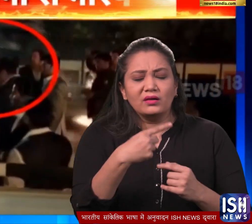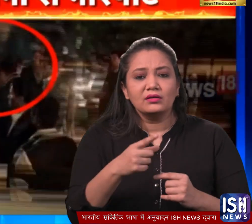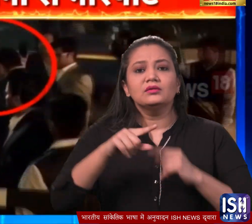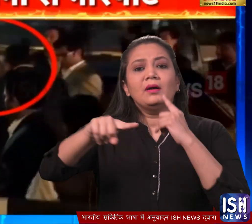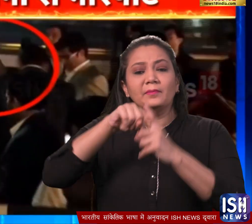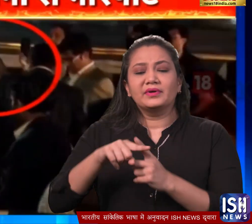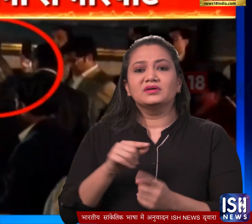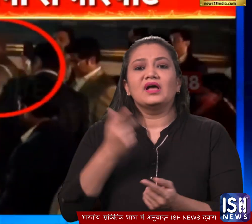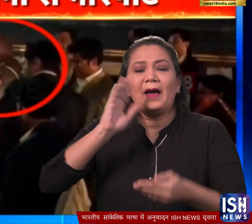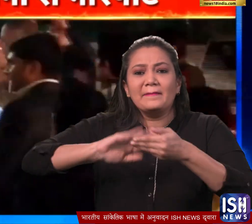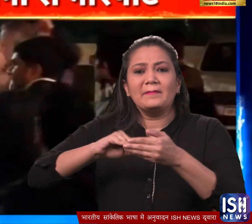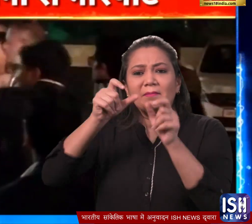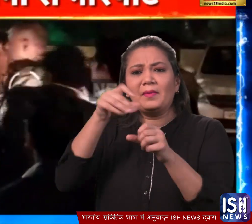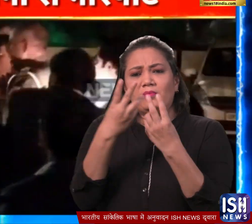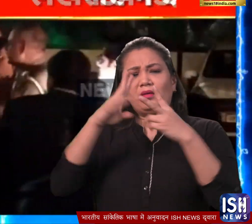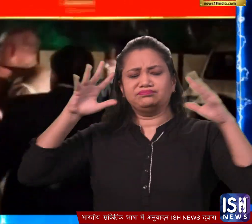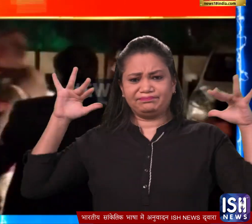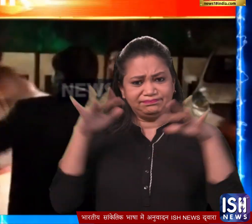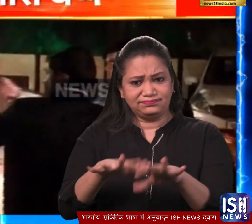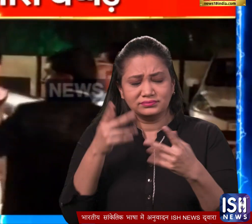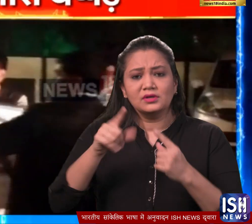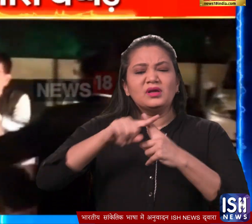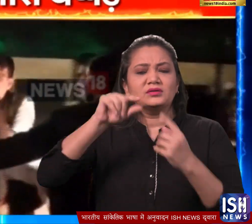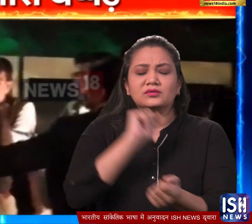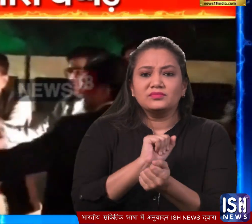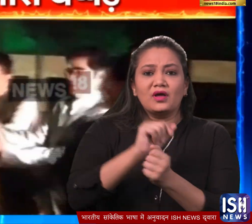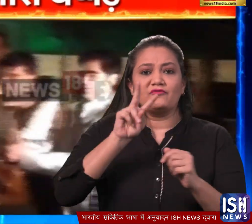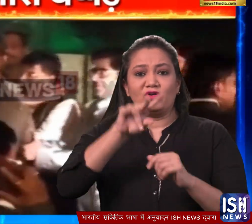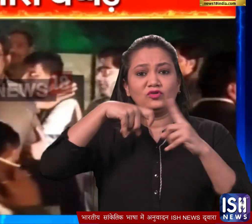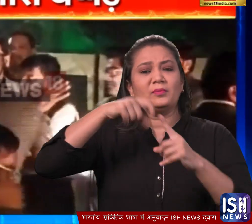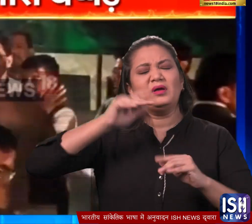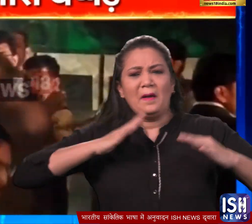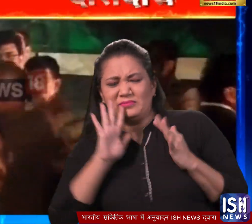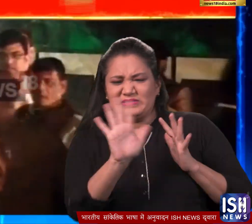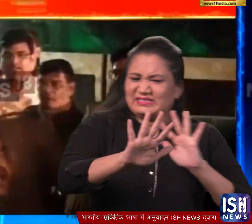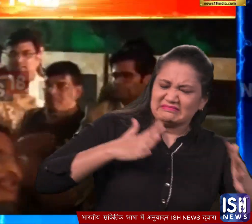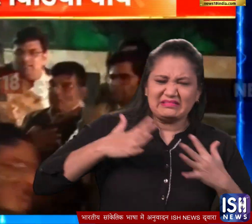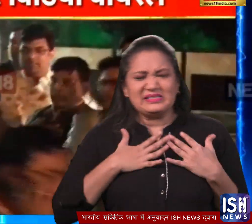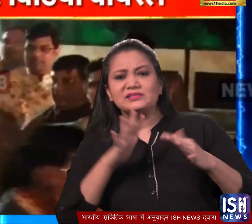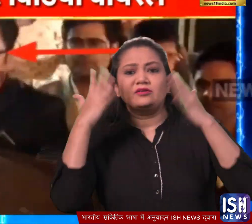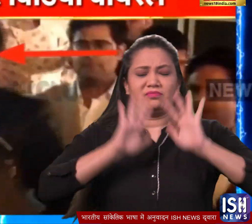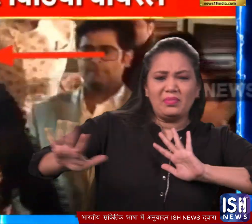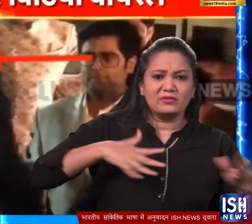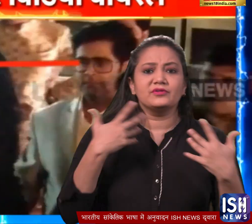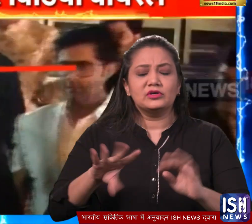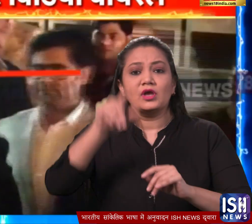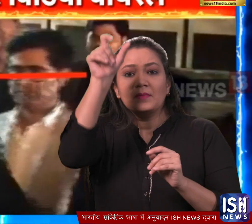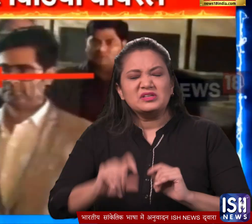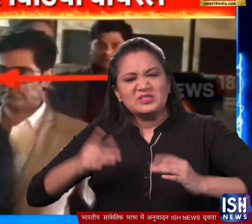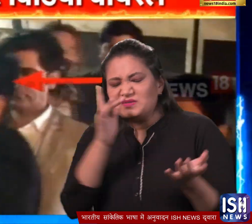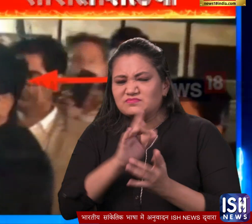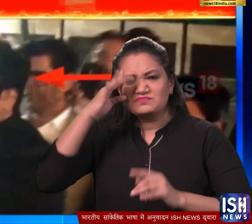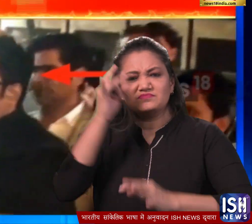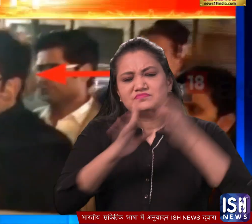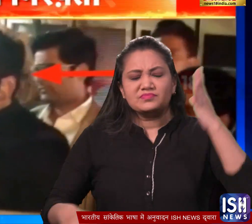ये सब चल ही रहा था कि बारात में शामिल कई और लोग मौके पर पहुंच गए और दारोगा विनोद कुमार के साथ धक्का मुक्की शुरू कर दी। इसी दौरान एक शख्स